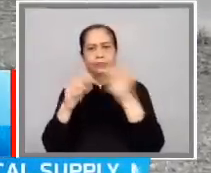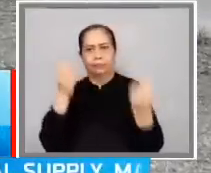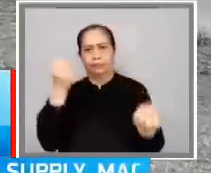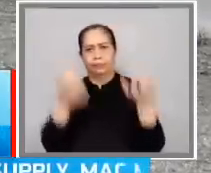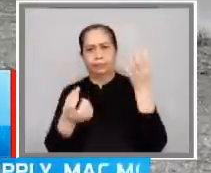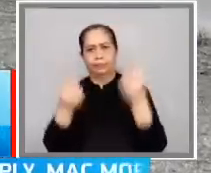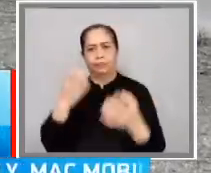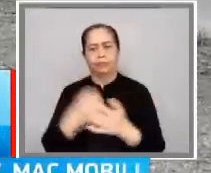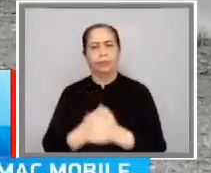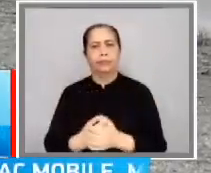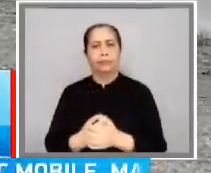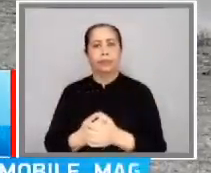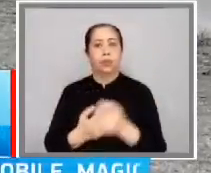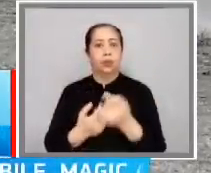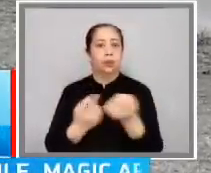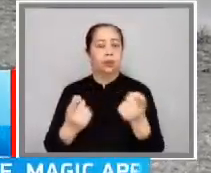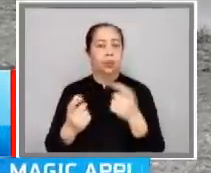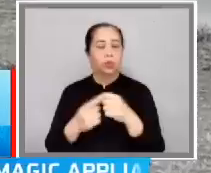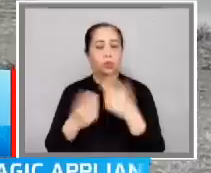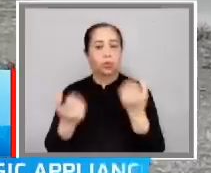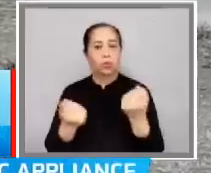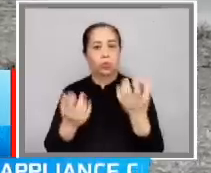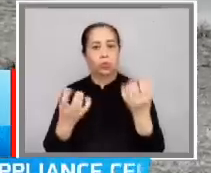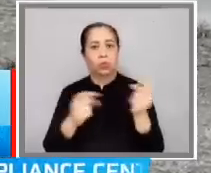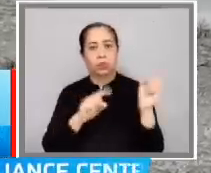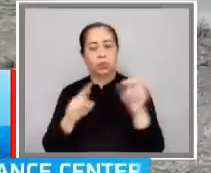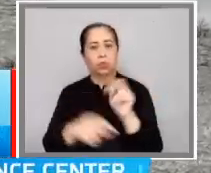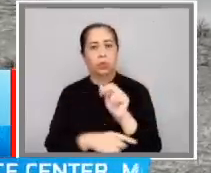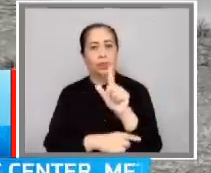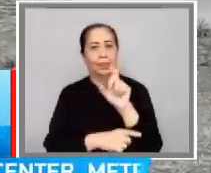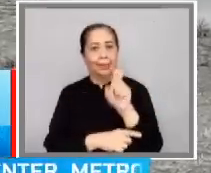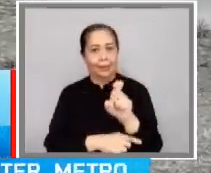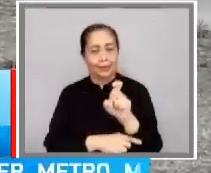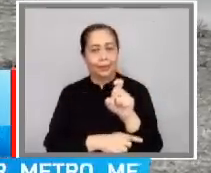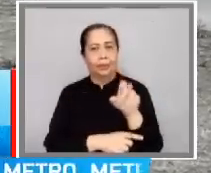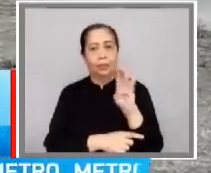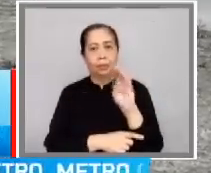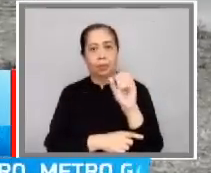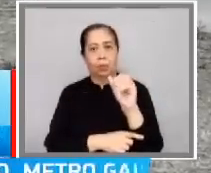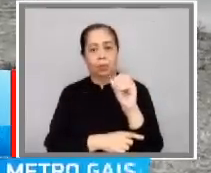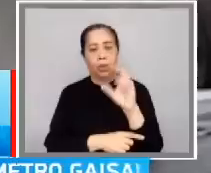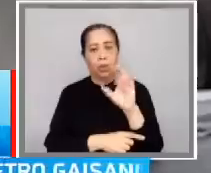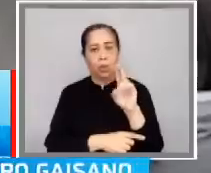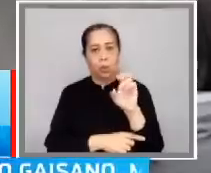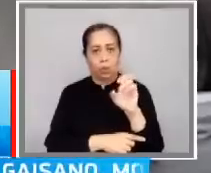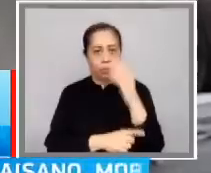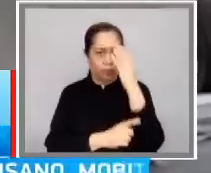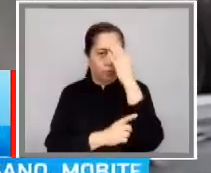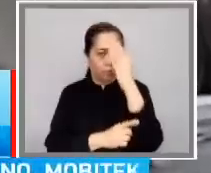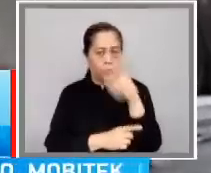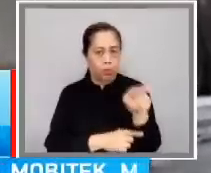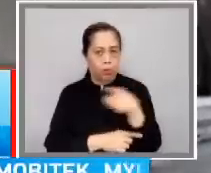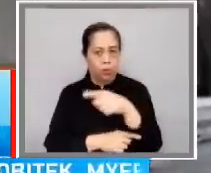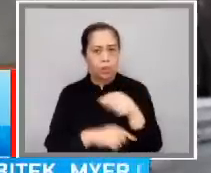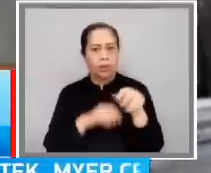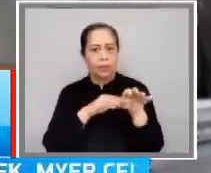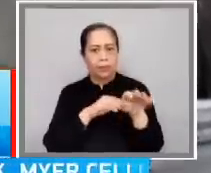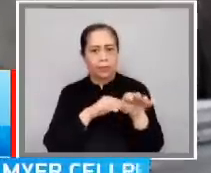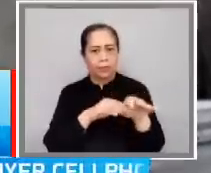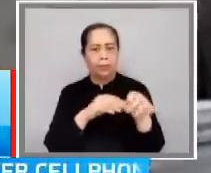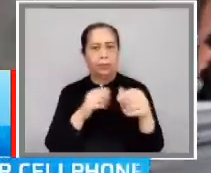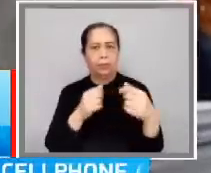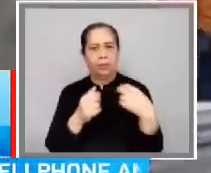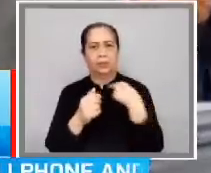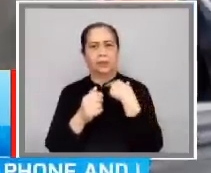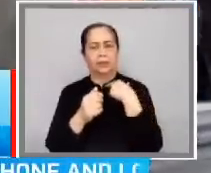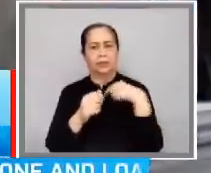Connie, para sa mga magagulo dito sa NLEX exit ng Bukawi, Bulacan, saan po ang mabagal na talo ng trakto pagdating pa lamang doon